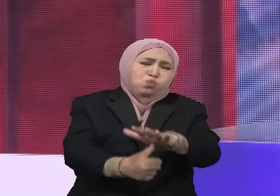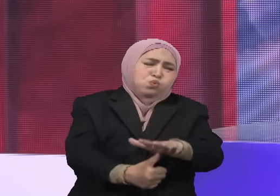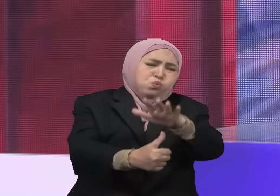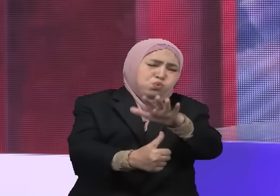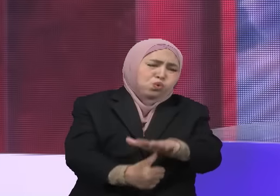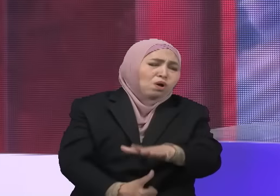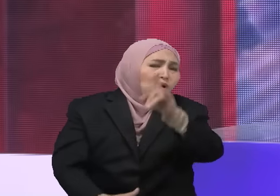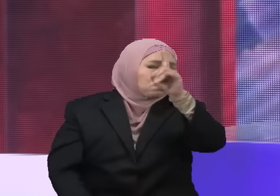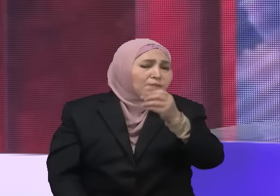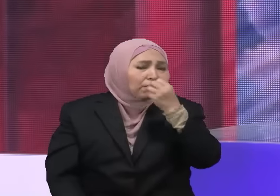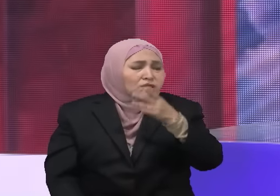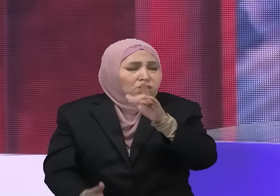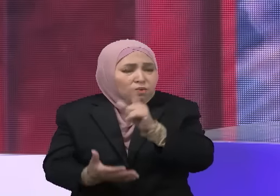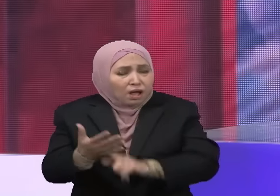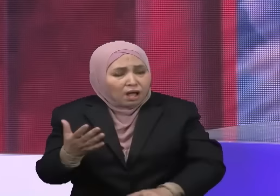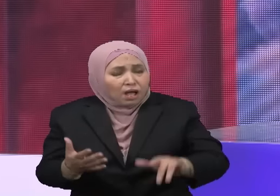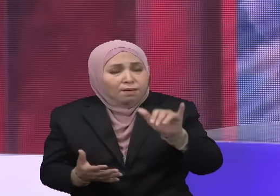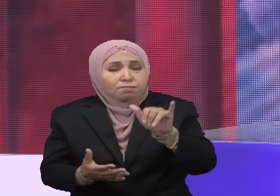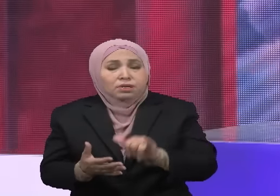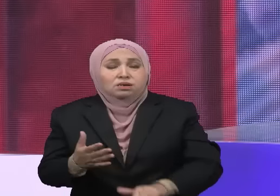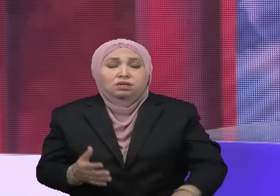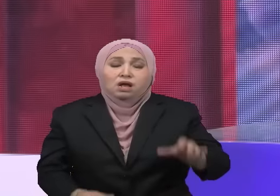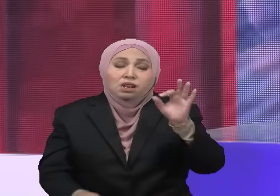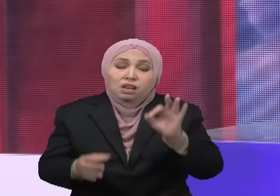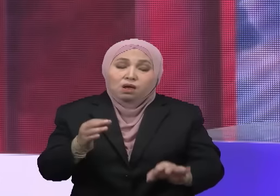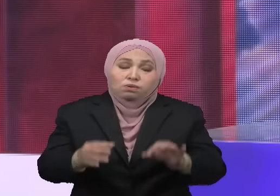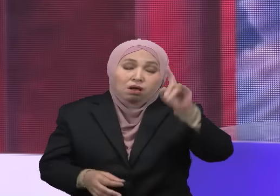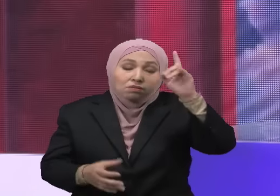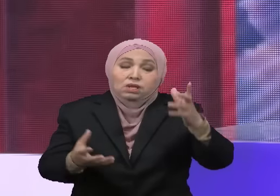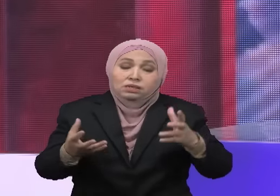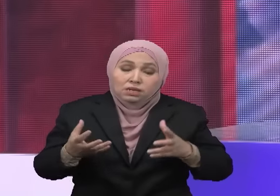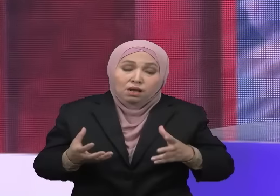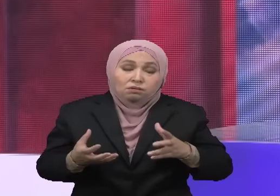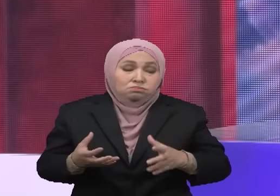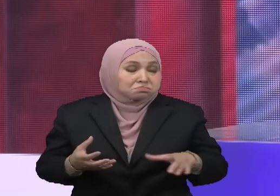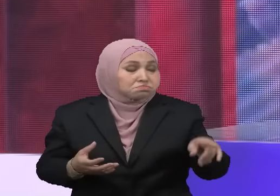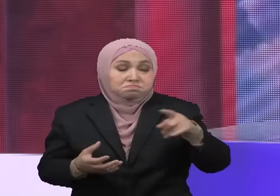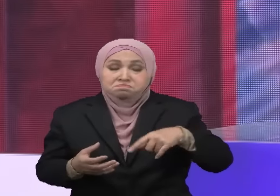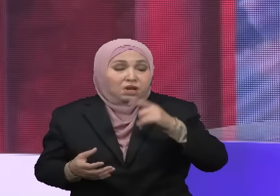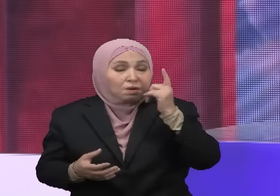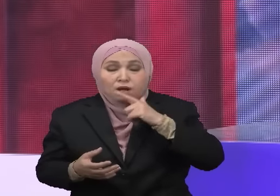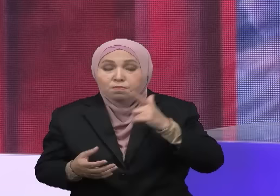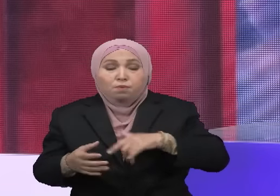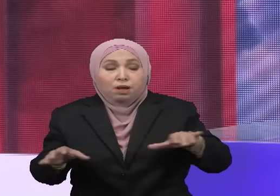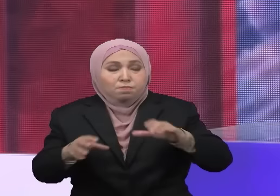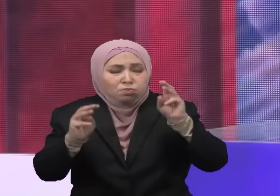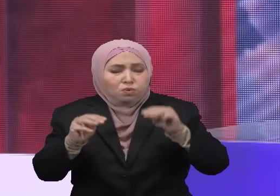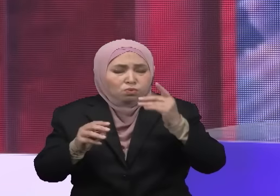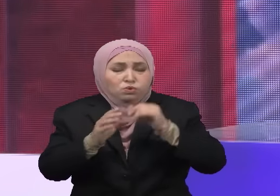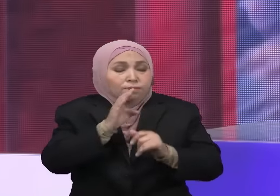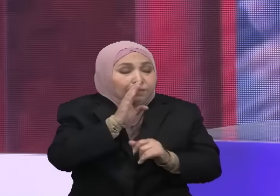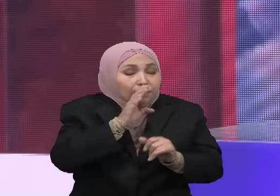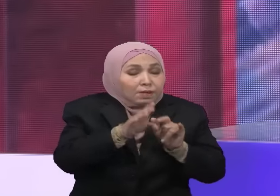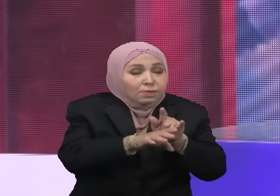apa? Walau sya'a rabbuka ma fa'aluh. Kalaulah Allah nak, mereka tak akan buat. Mereka tak akan mampu untuk